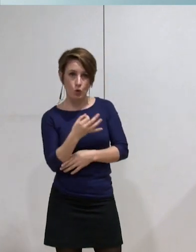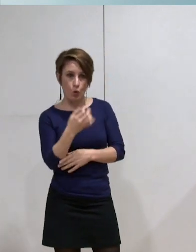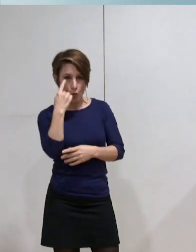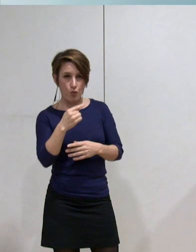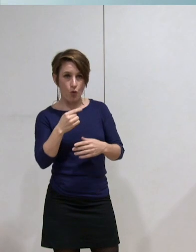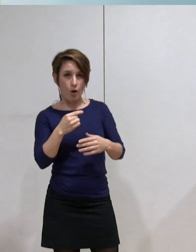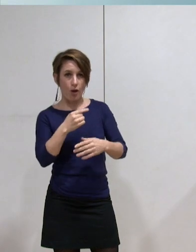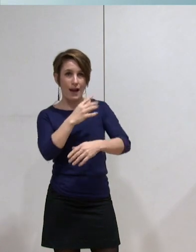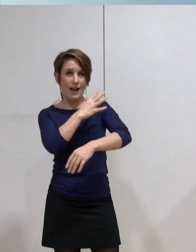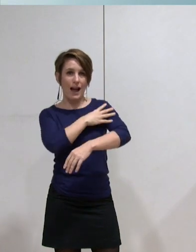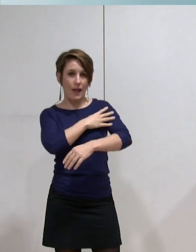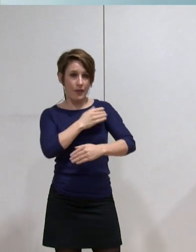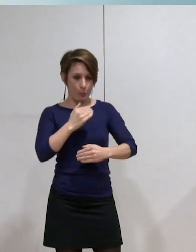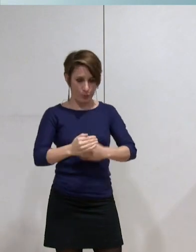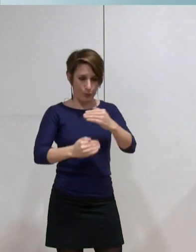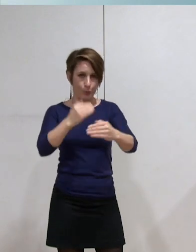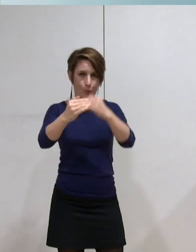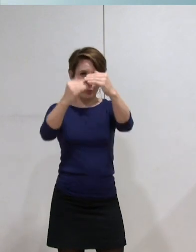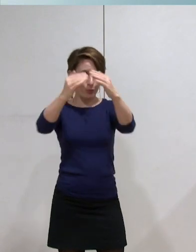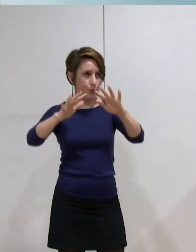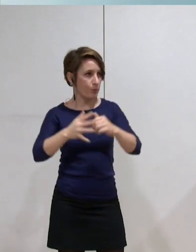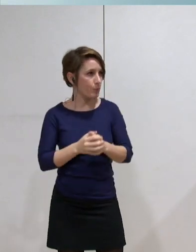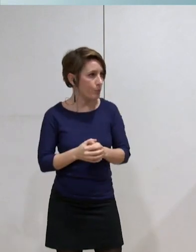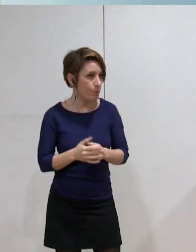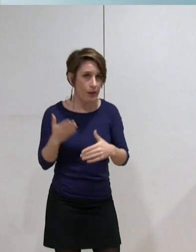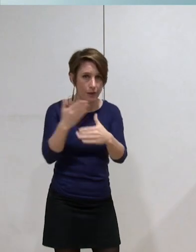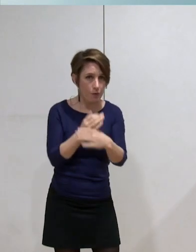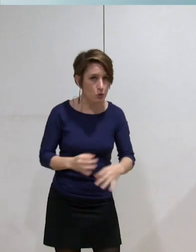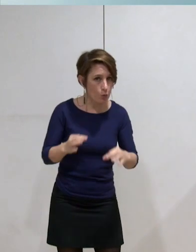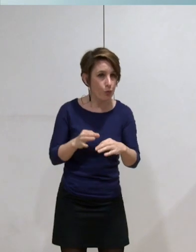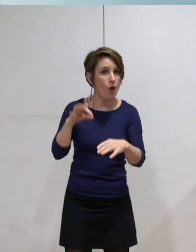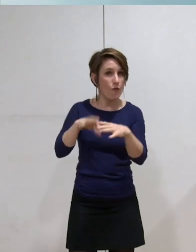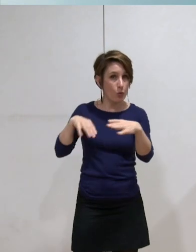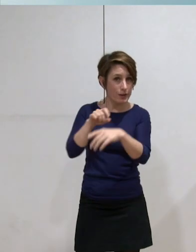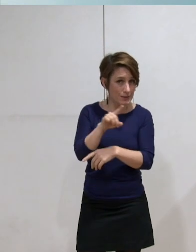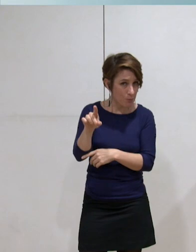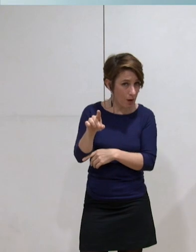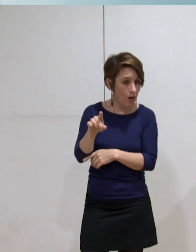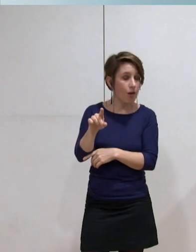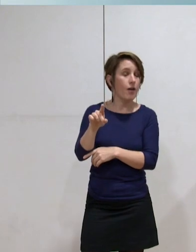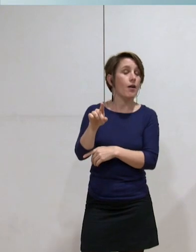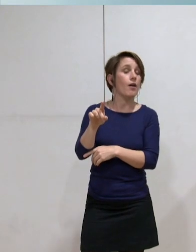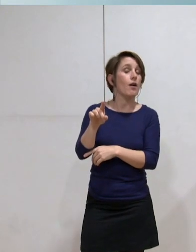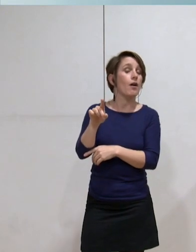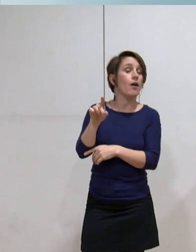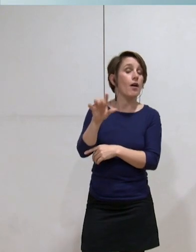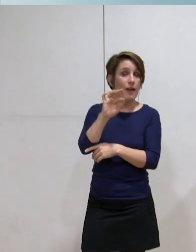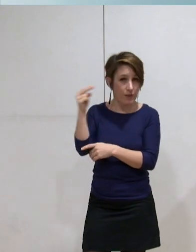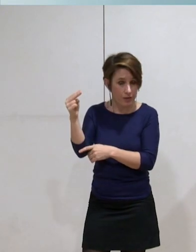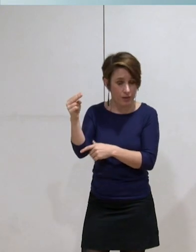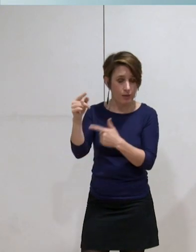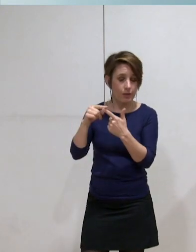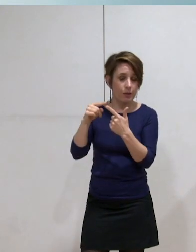de Grad pas d'intervention qui ne prend pas part au vote qui Front